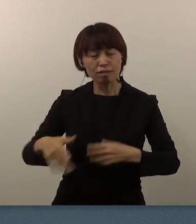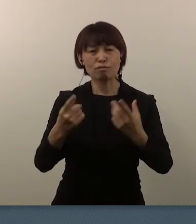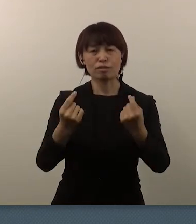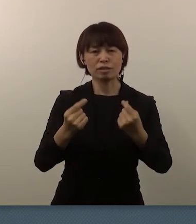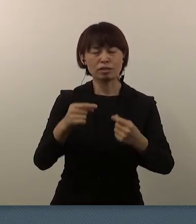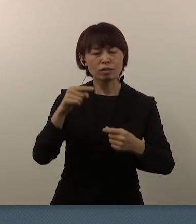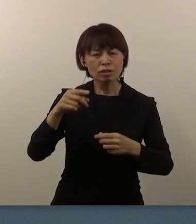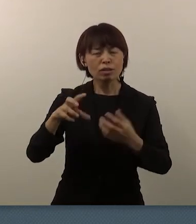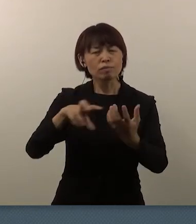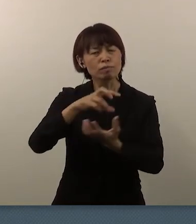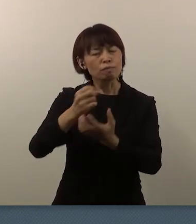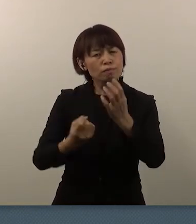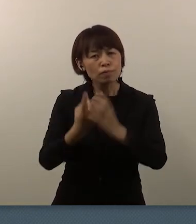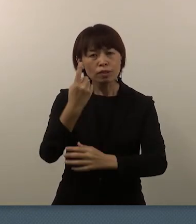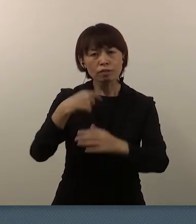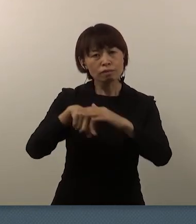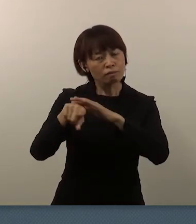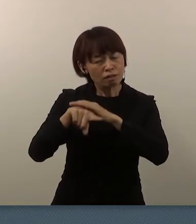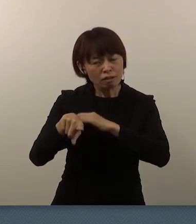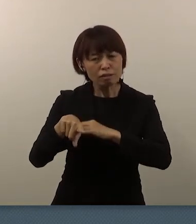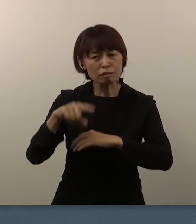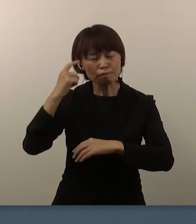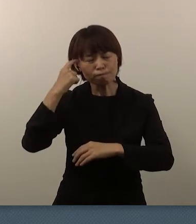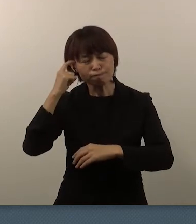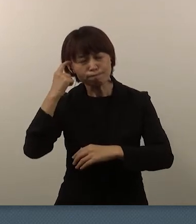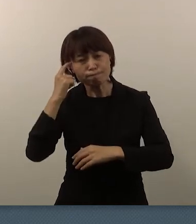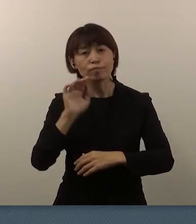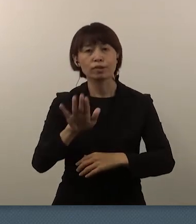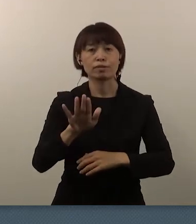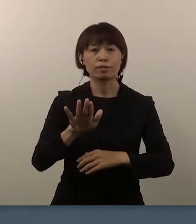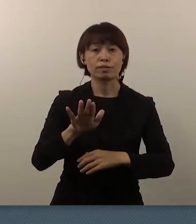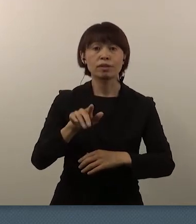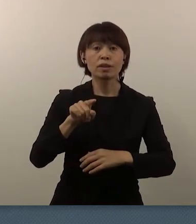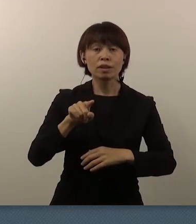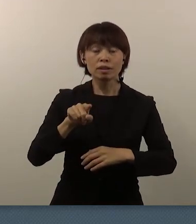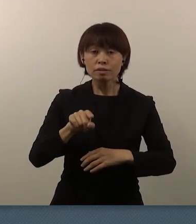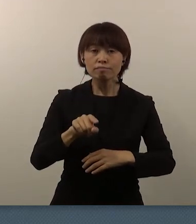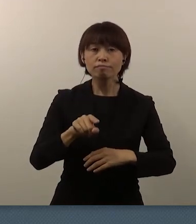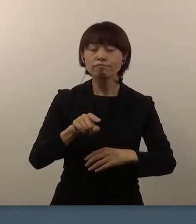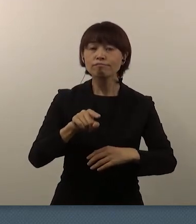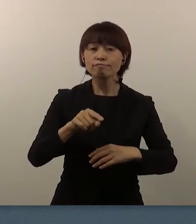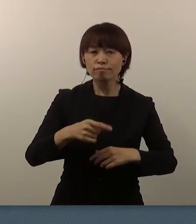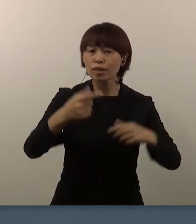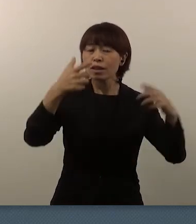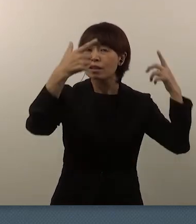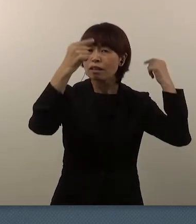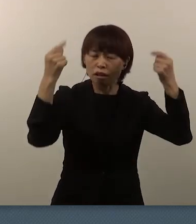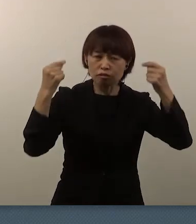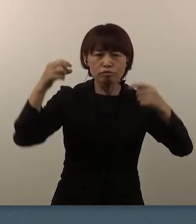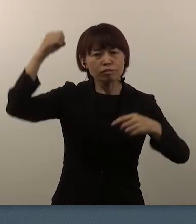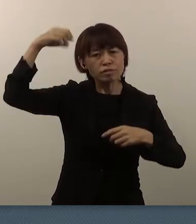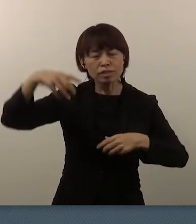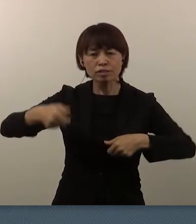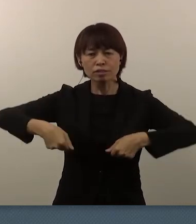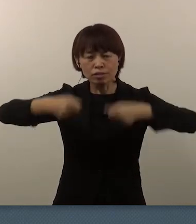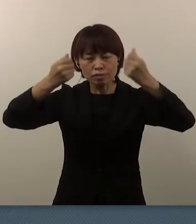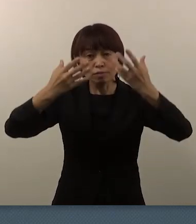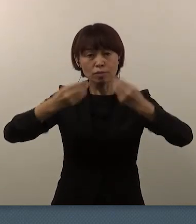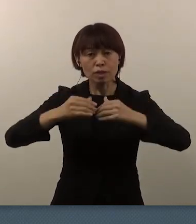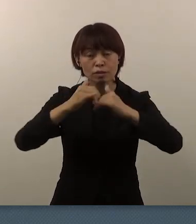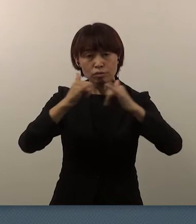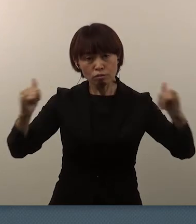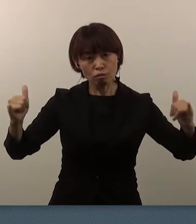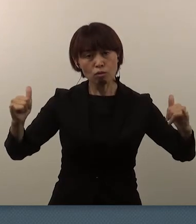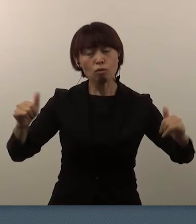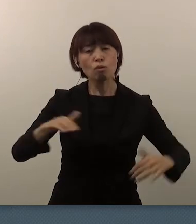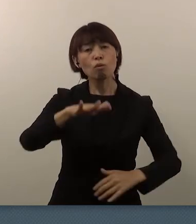、その非常に高学歴な人たちがですね、ああいうそのオウ